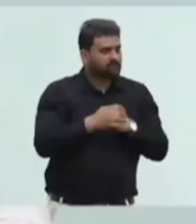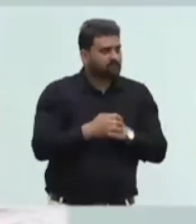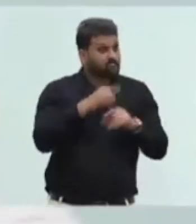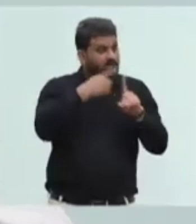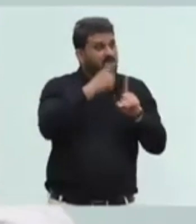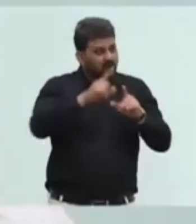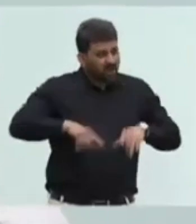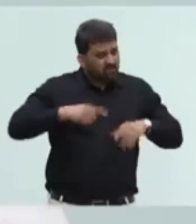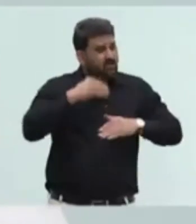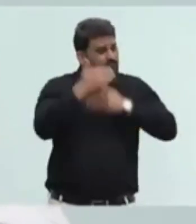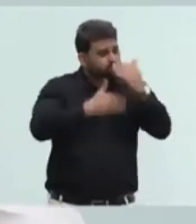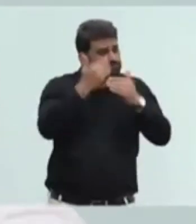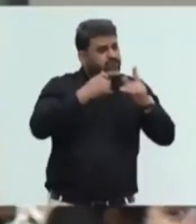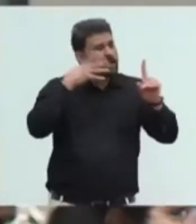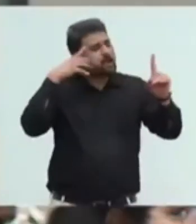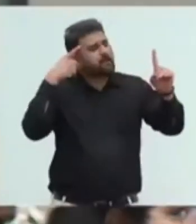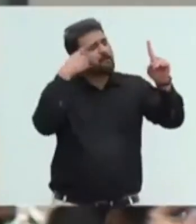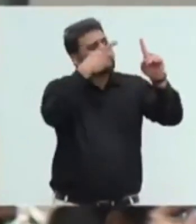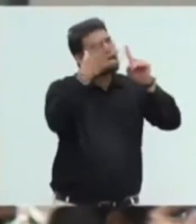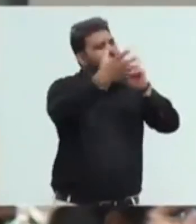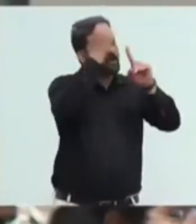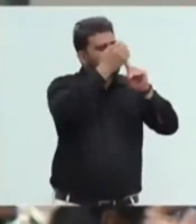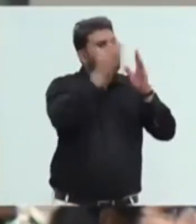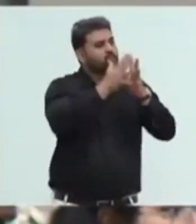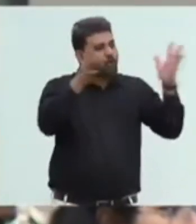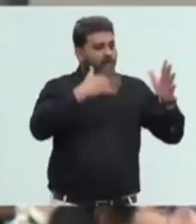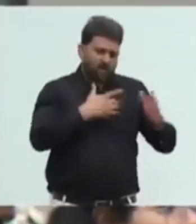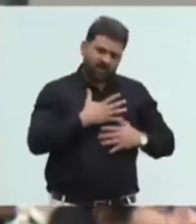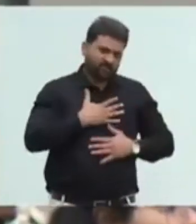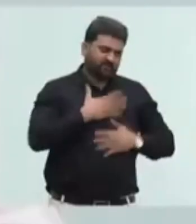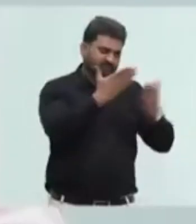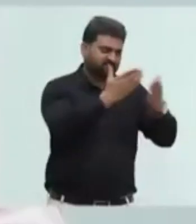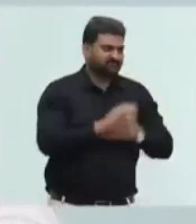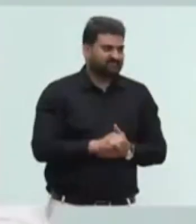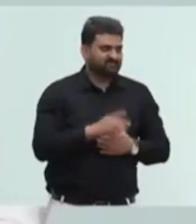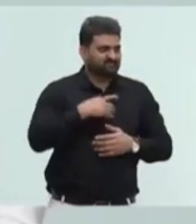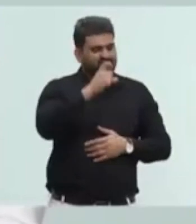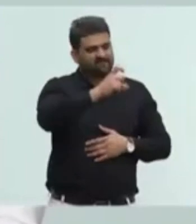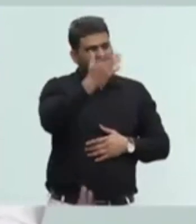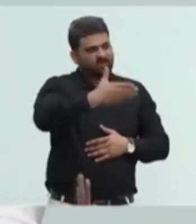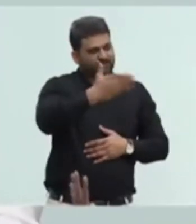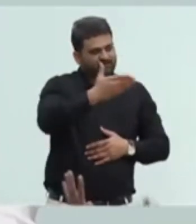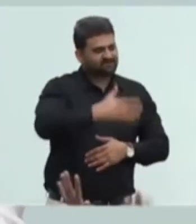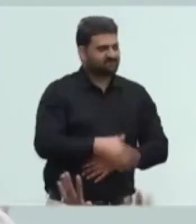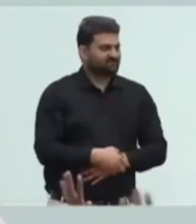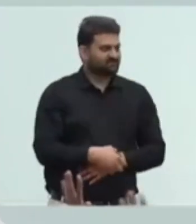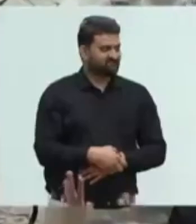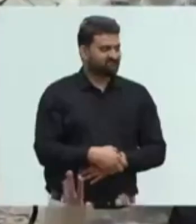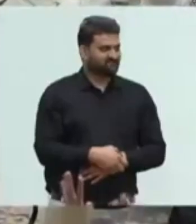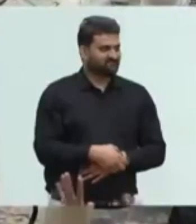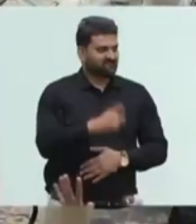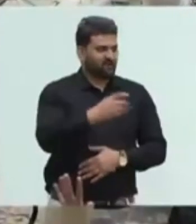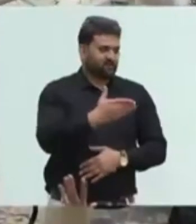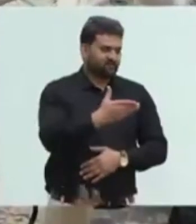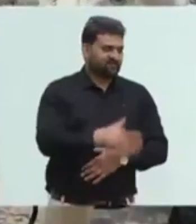आप इससे भी ज्यादा पर आक्रमण करके दिखाओगे यह मुझे विश्वास है मेरी आपको बहुत शुभकामनाएं बहुत-बहुत धन्यवाद